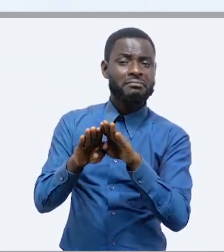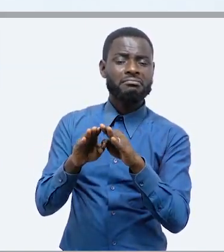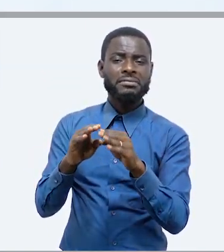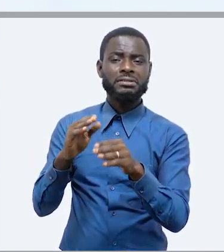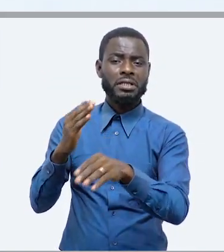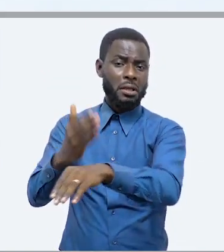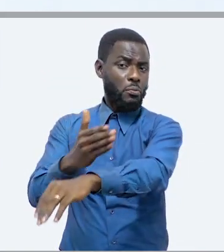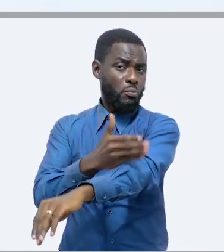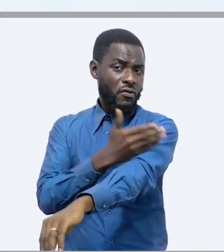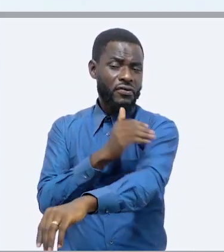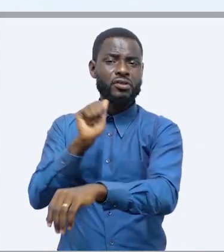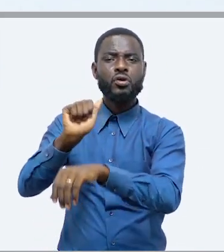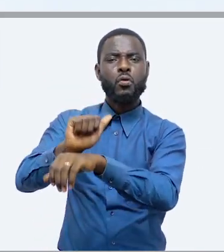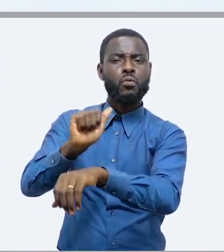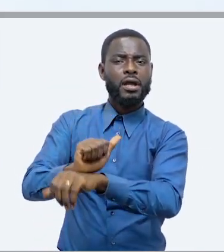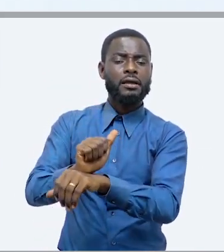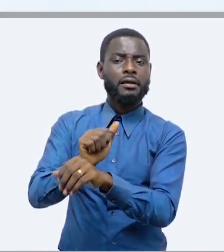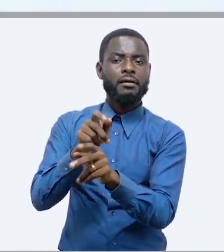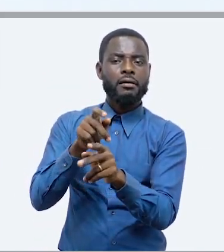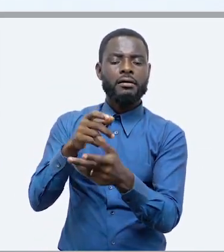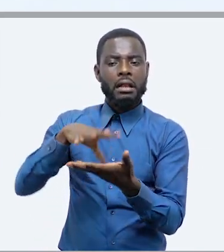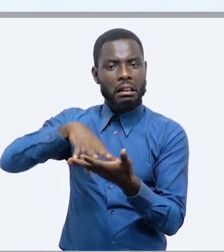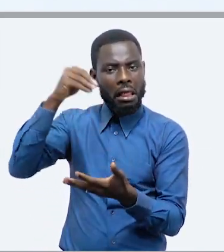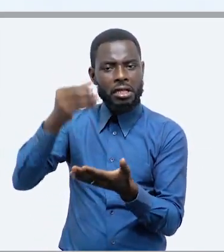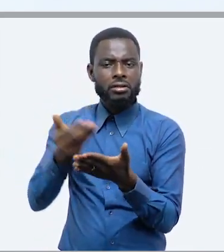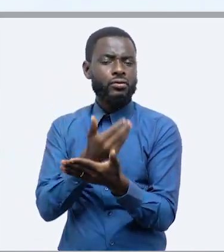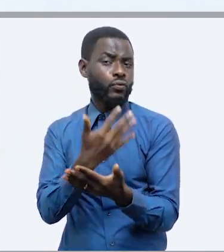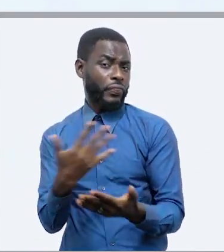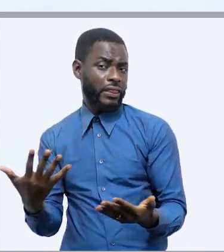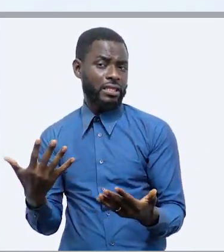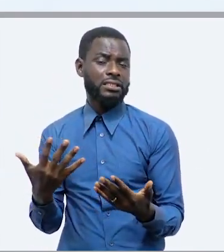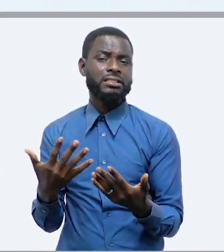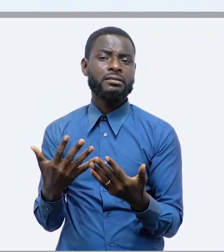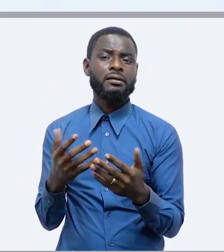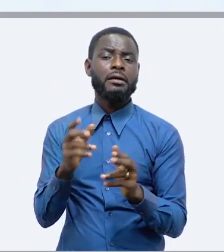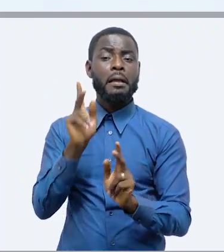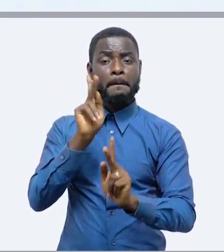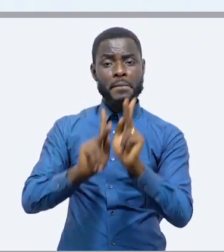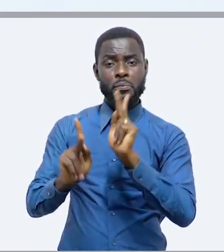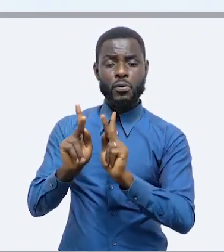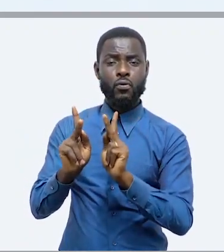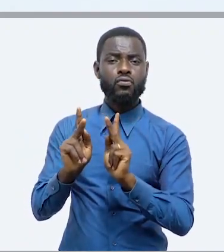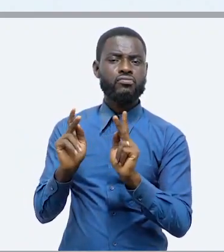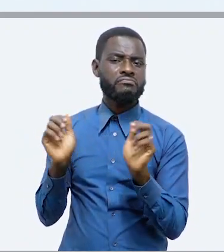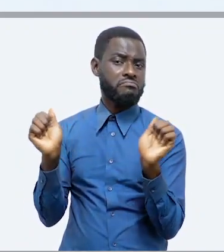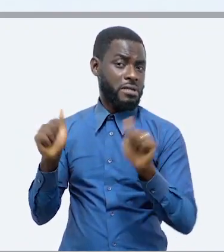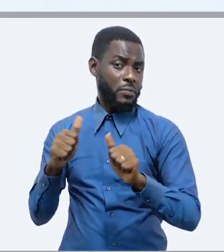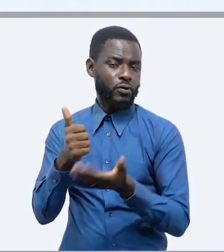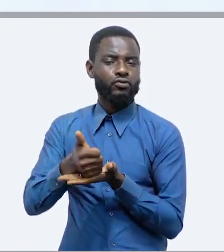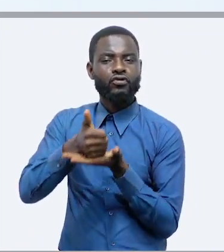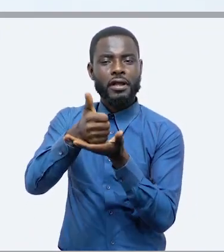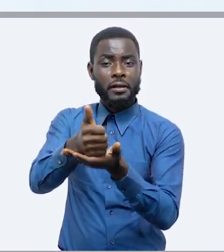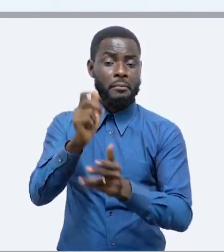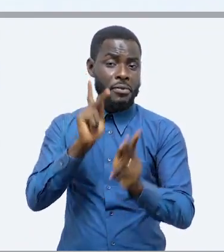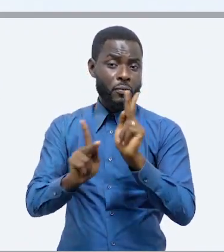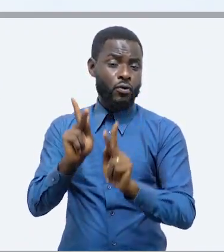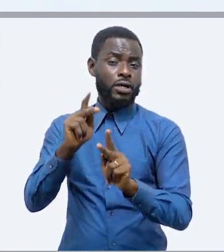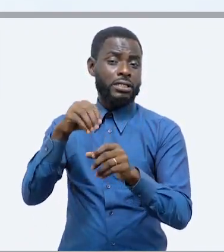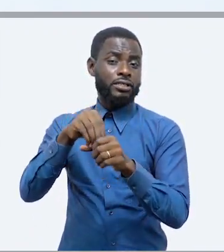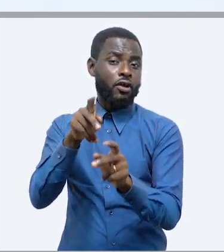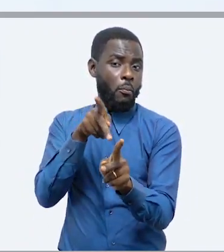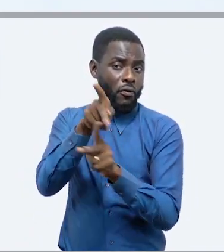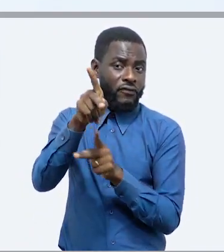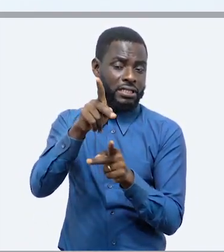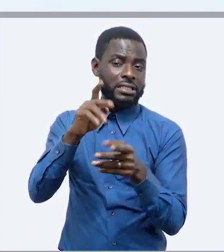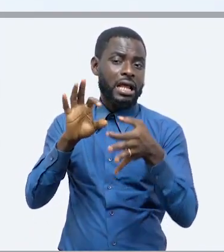bie, obanye oji moni oji. Ye enegbe faan, o nye no fe, o tamomo fe mo keke. Ye nomliye akojobu.